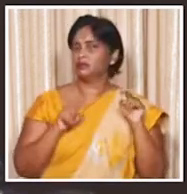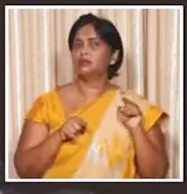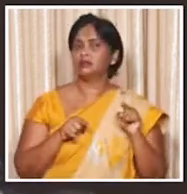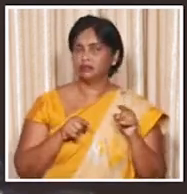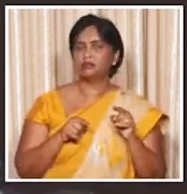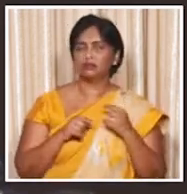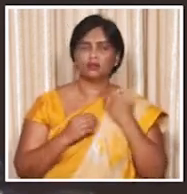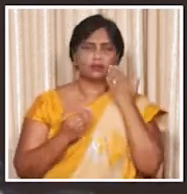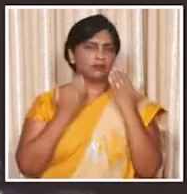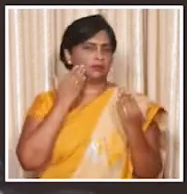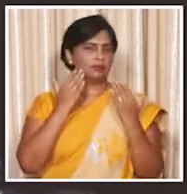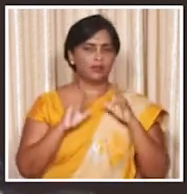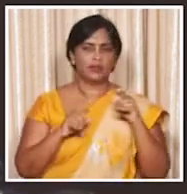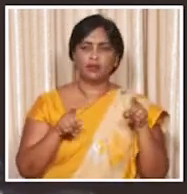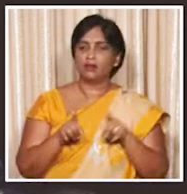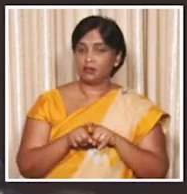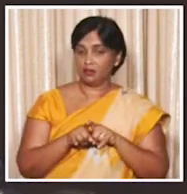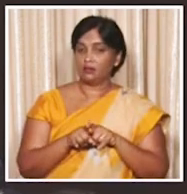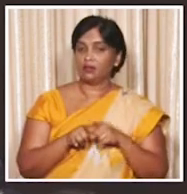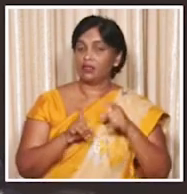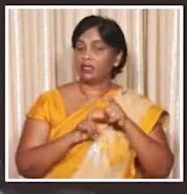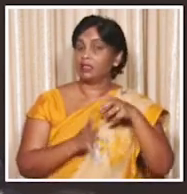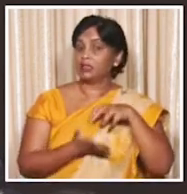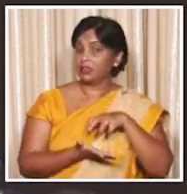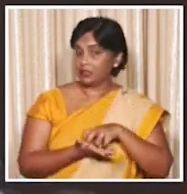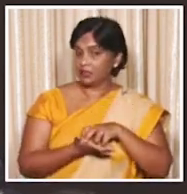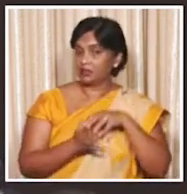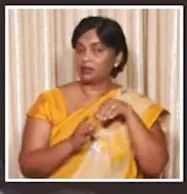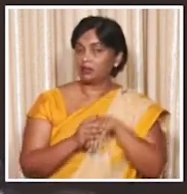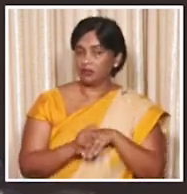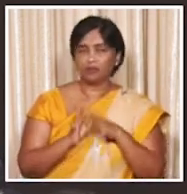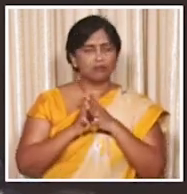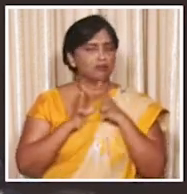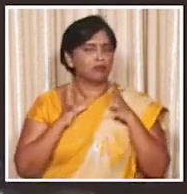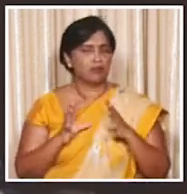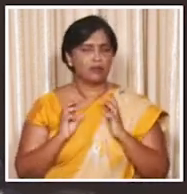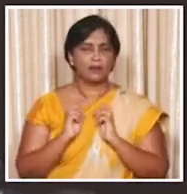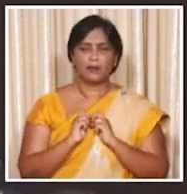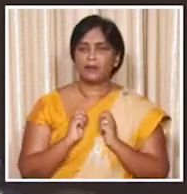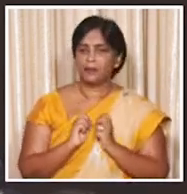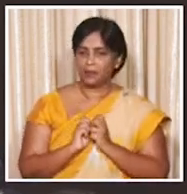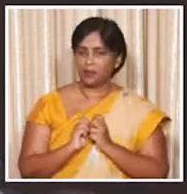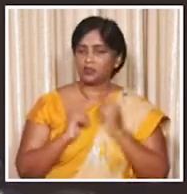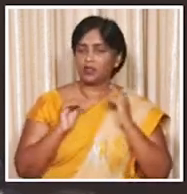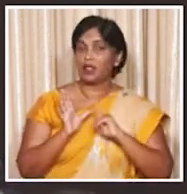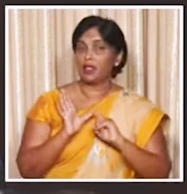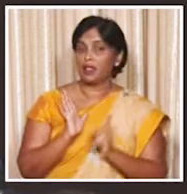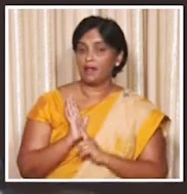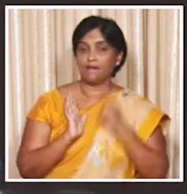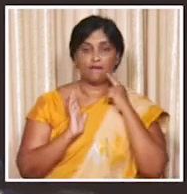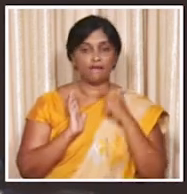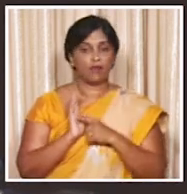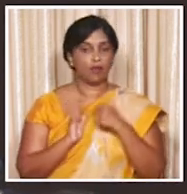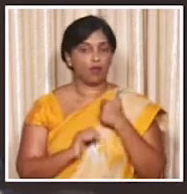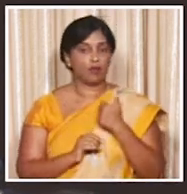இவ்வாறான சூழலில் இந்த மாவட்டத்தை பூர்வீகமாக கொண்டு பல்வேறு இடர்பாடுகளுக்கு மத்தியில் உயர்தர பரீட்சையில் சிறந்த பெறுபேறுகளை பெற்ற ஏ டூ